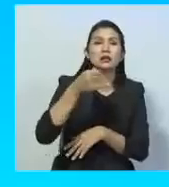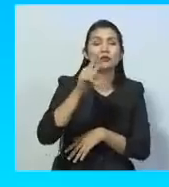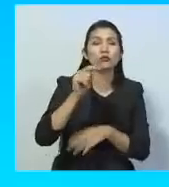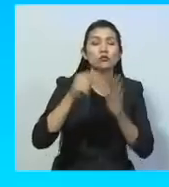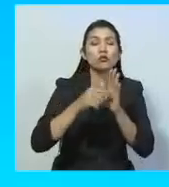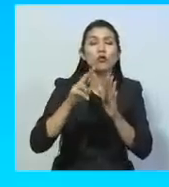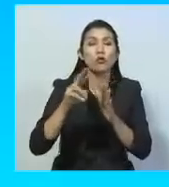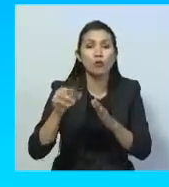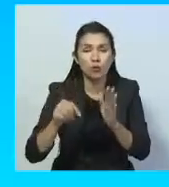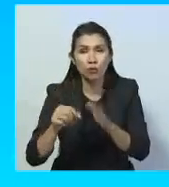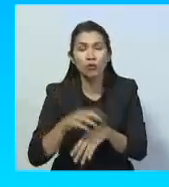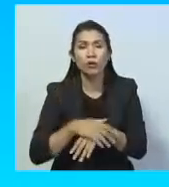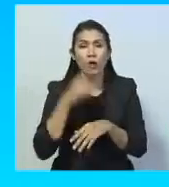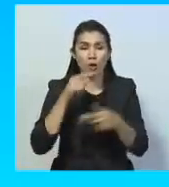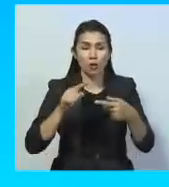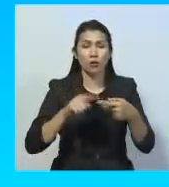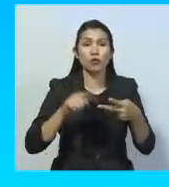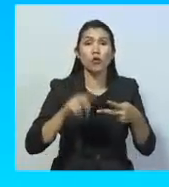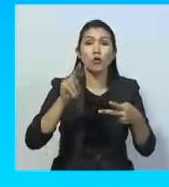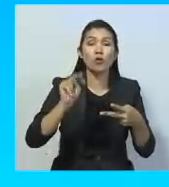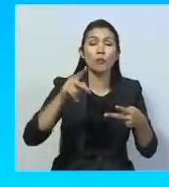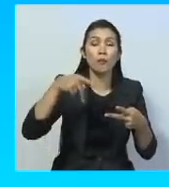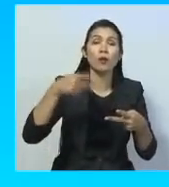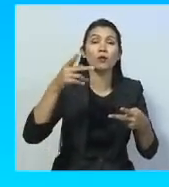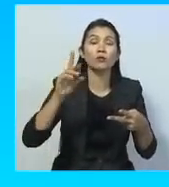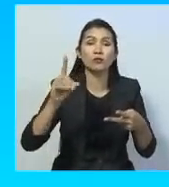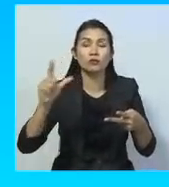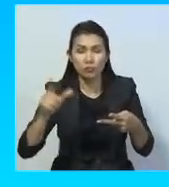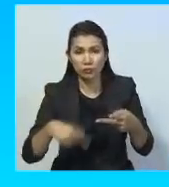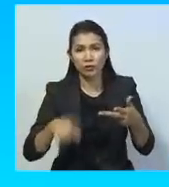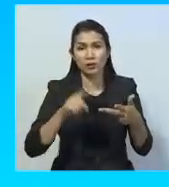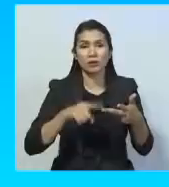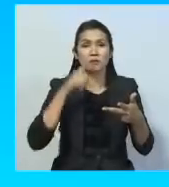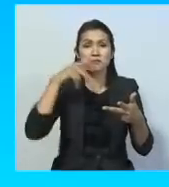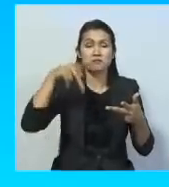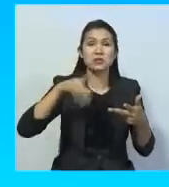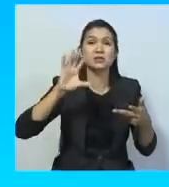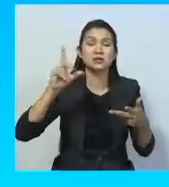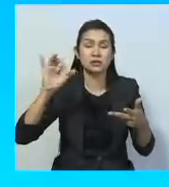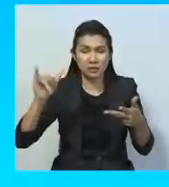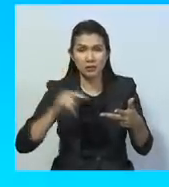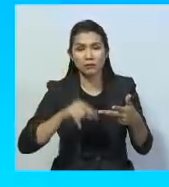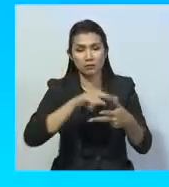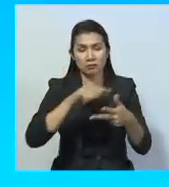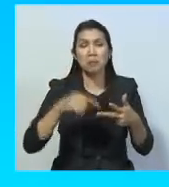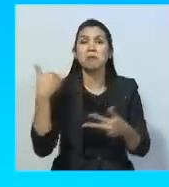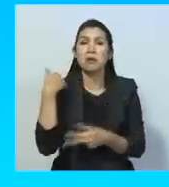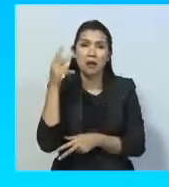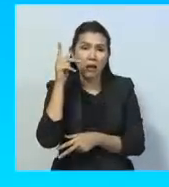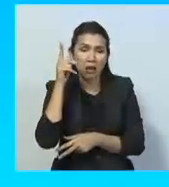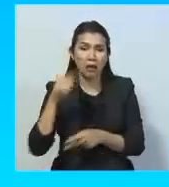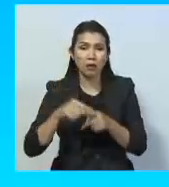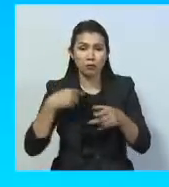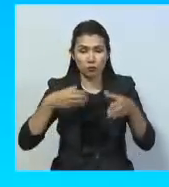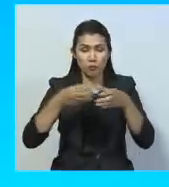ายแสงนายนพพลนพดลปัทธรรมะนะคะนายพิชัยนฤทธพันธ์เนี่ยที่มีกระแสข่าวว่าเขา